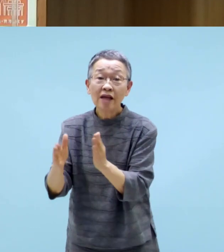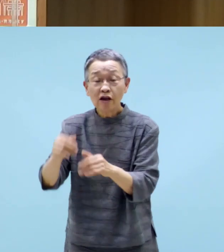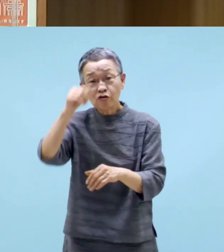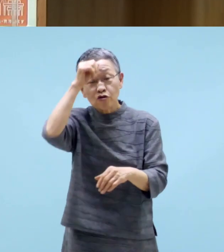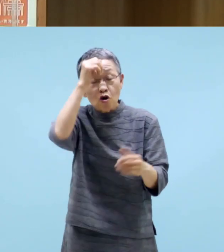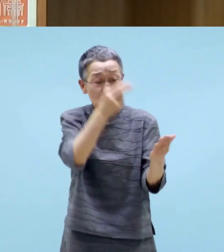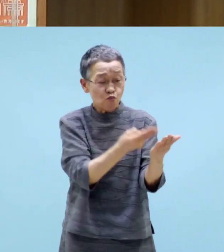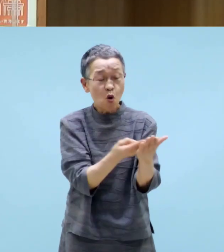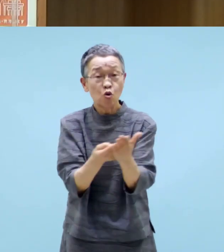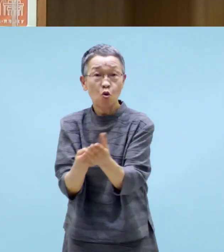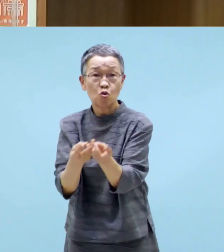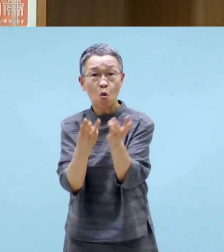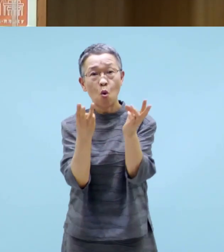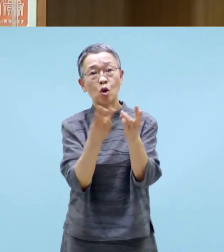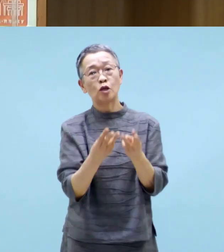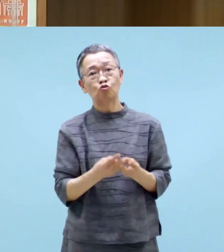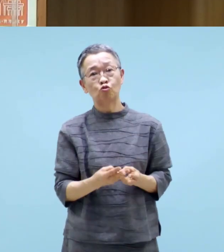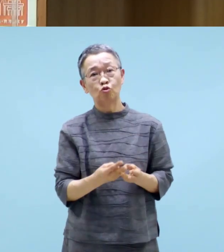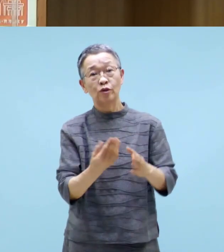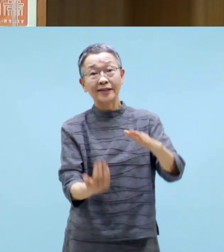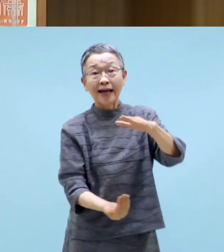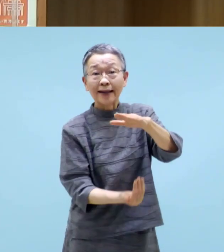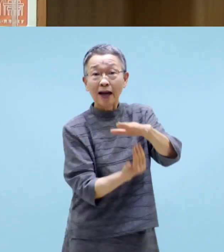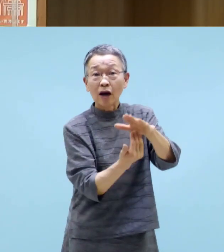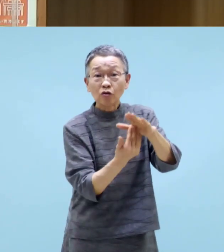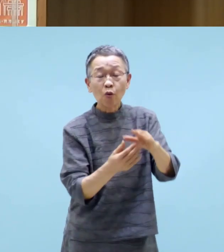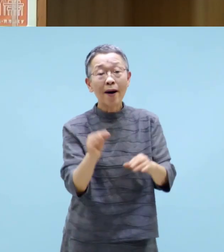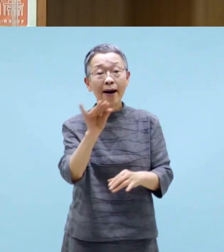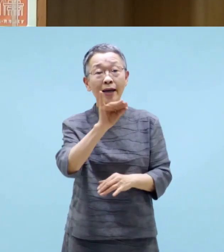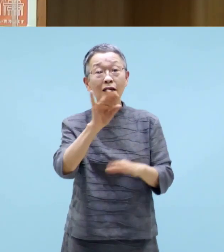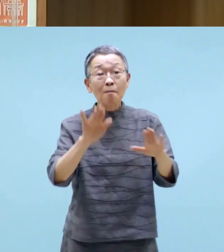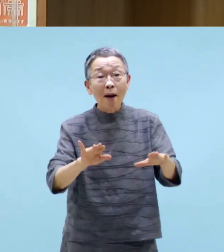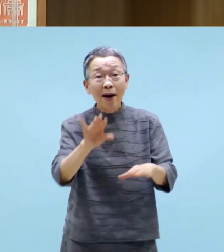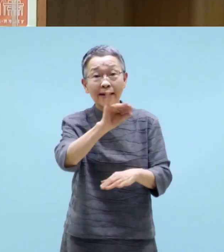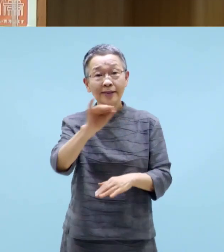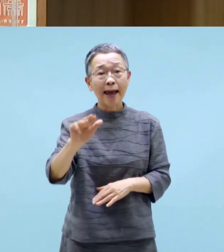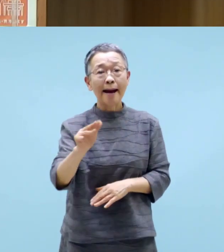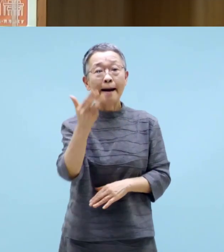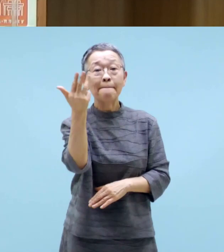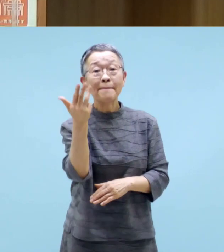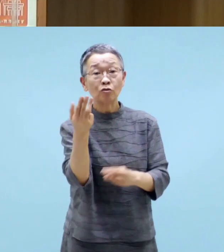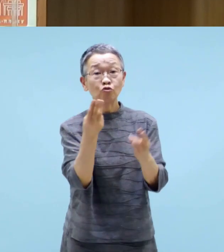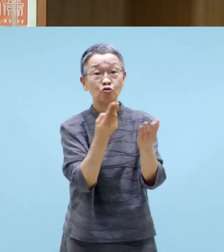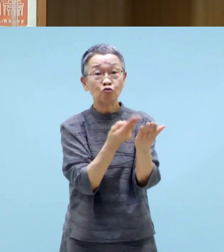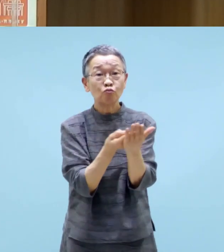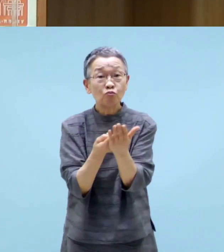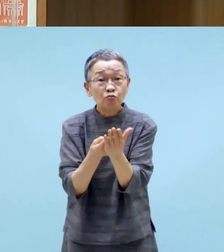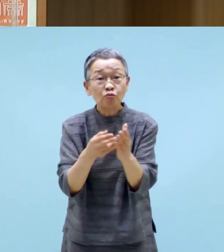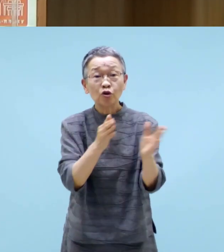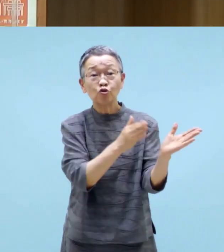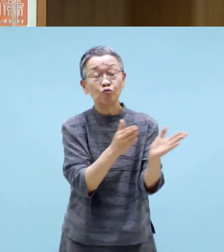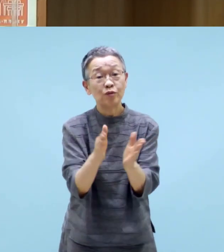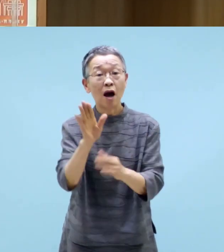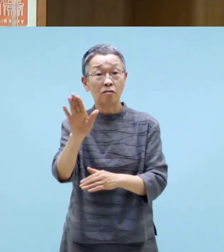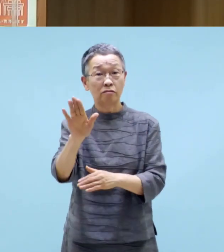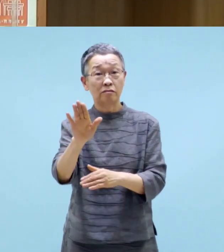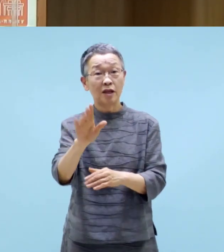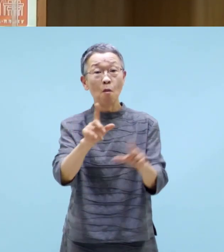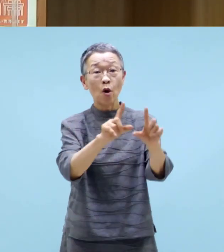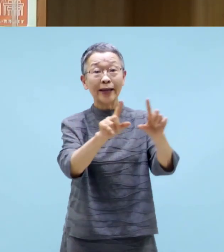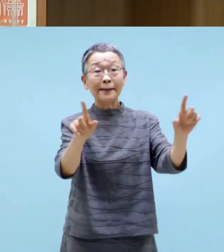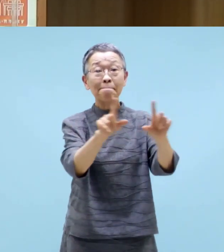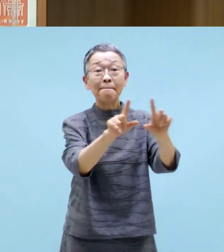して、最大確保病床については1800を今超えている状況であります。しかしながら、その一般病床を、